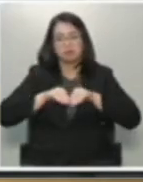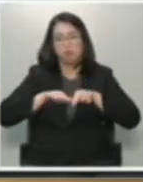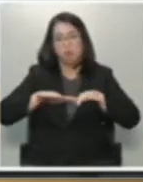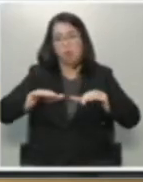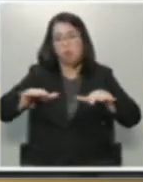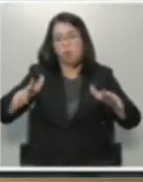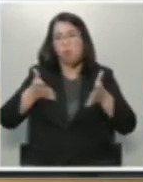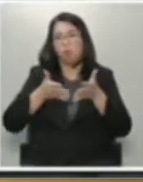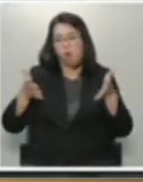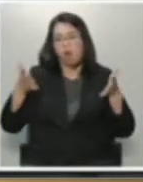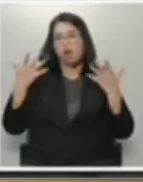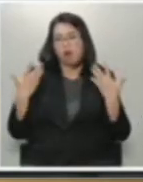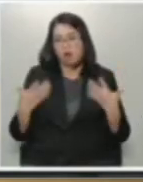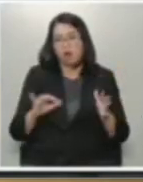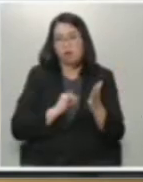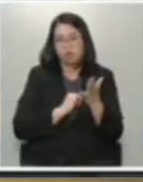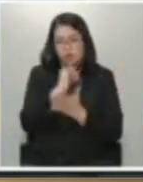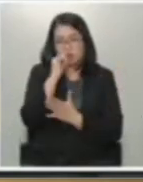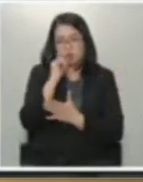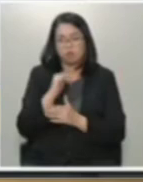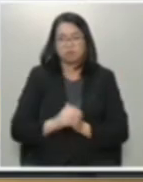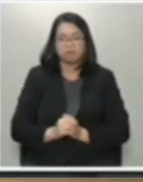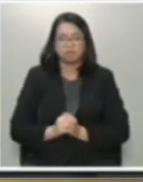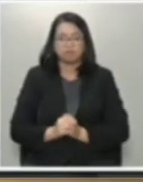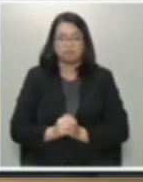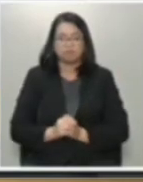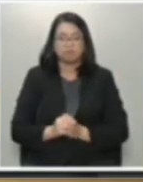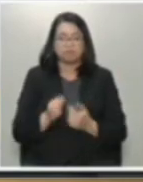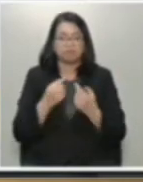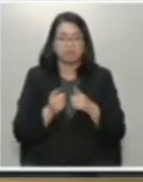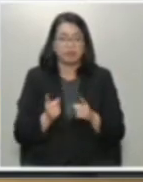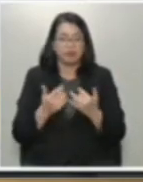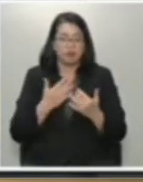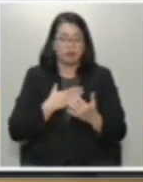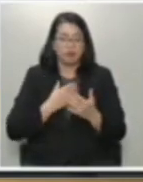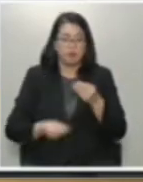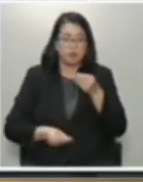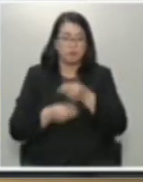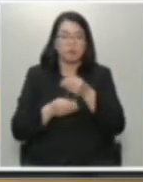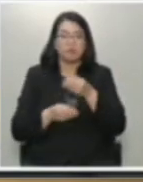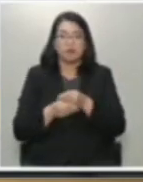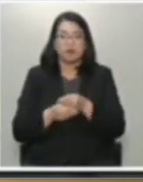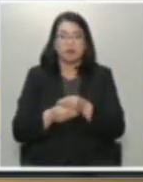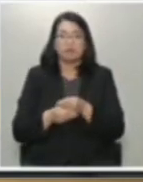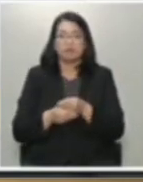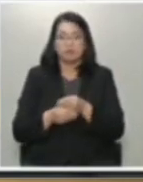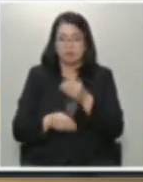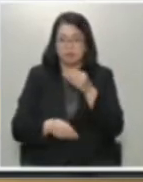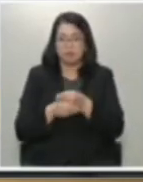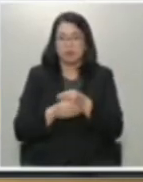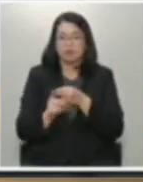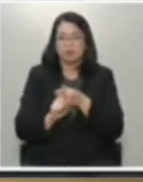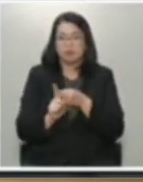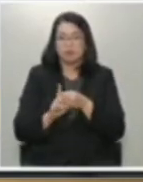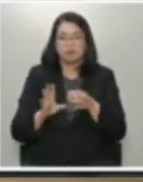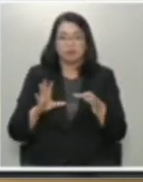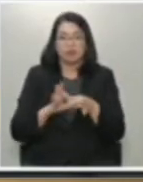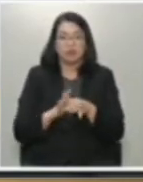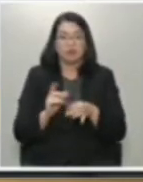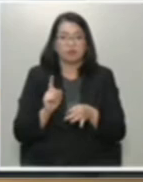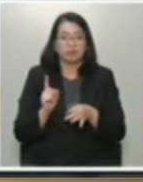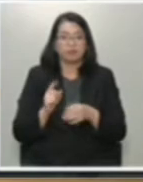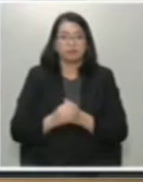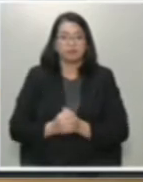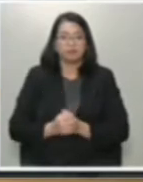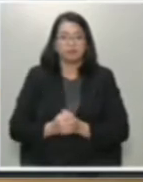างแล้วก็ถูกต้องแล้วนะครับซึ่งในประเด็นที่ผมจะขอพูดเสริมก็คือเรื่องของ